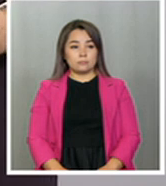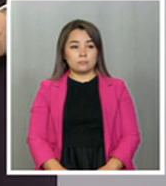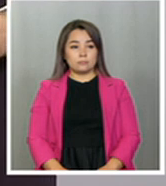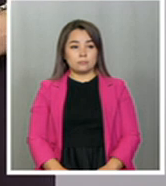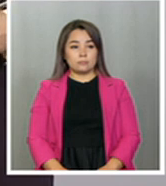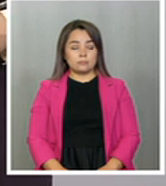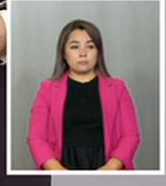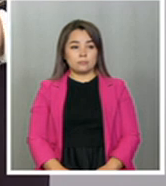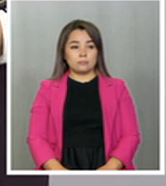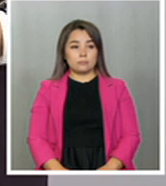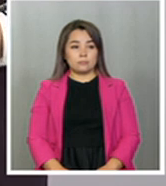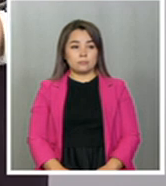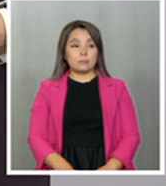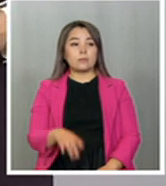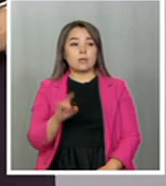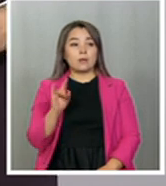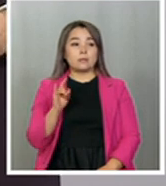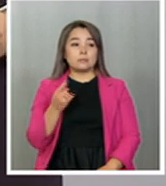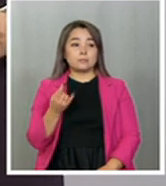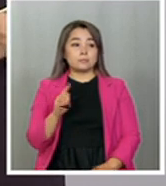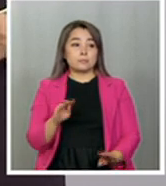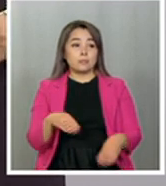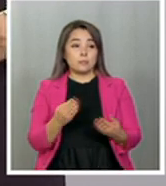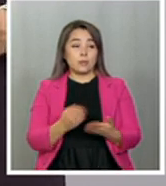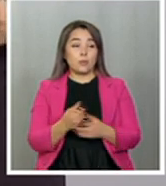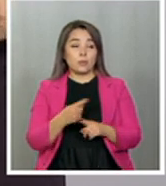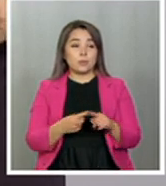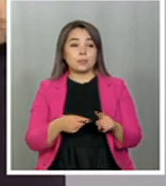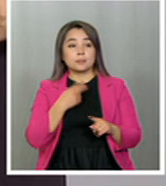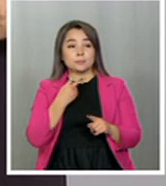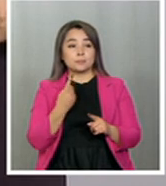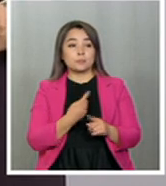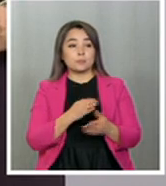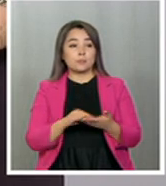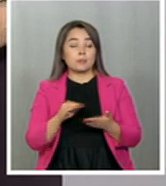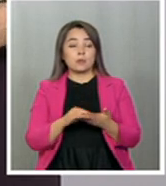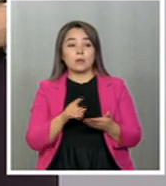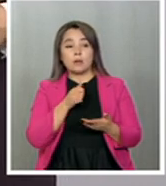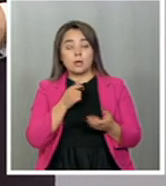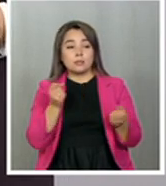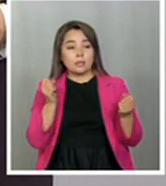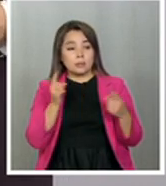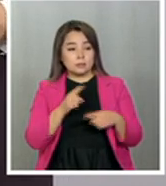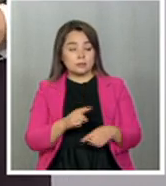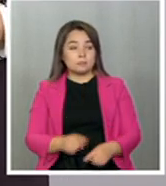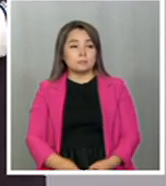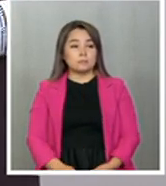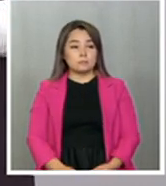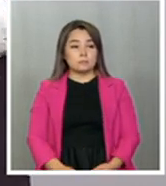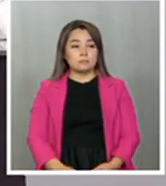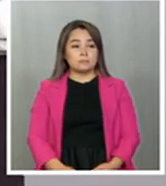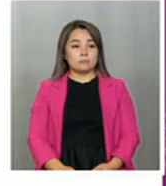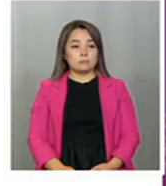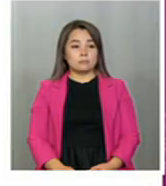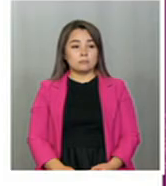Үшінші тапсырма. Берілген үзінділерден монологты анықтаңыз. Бірге оқып